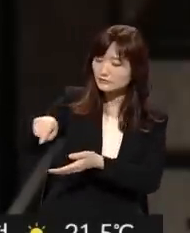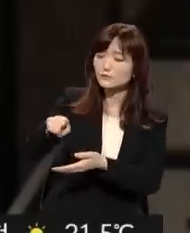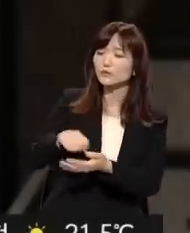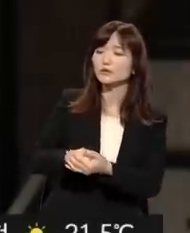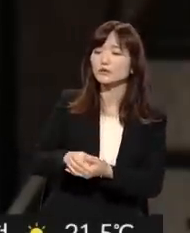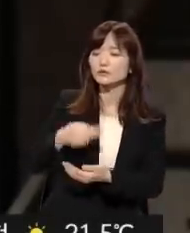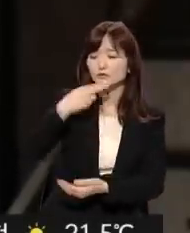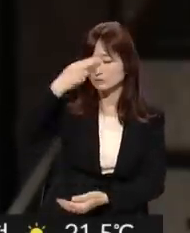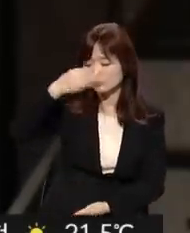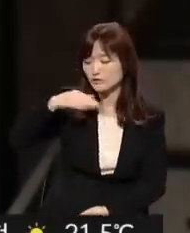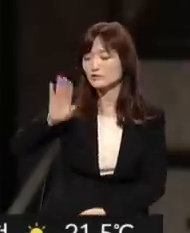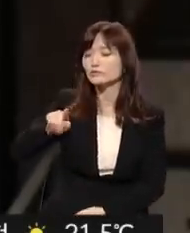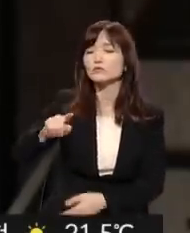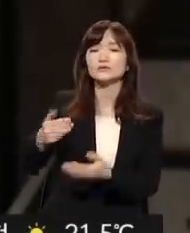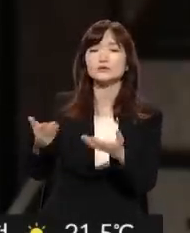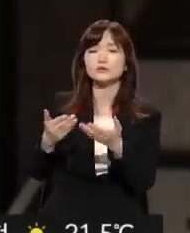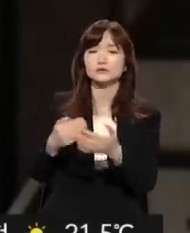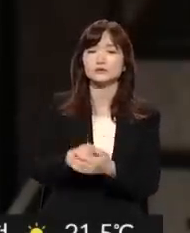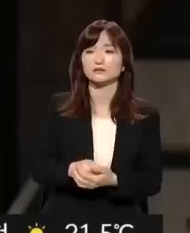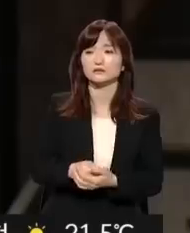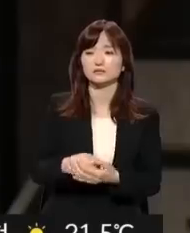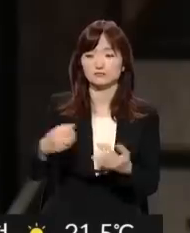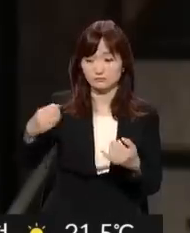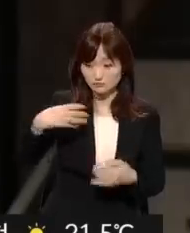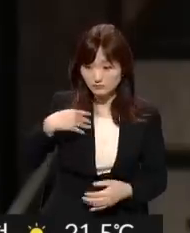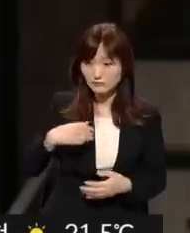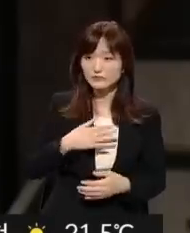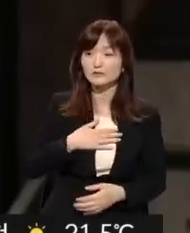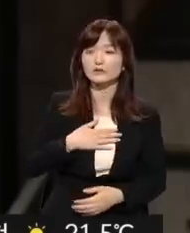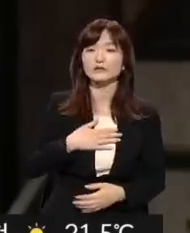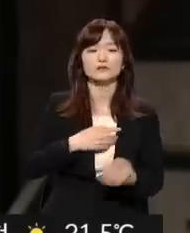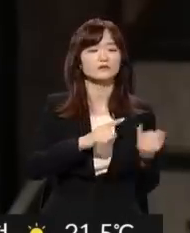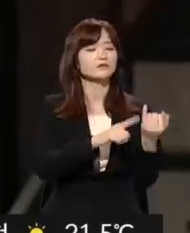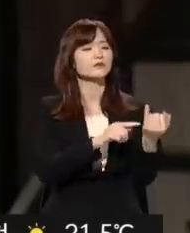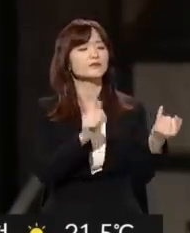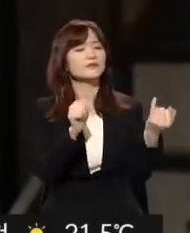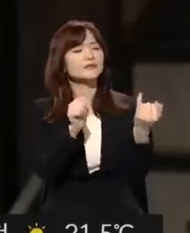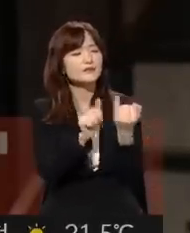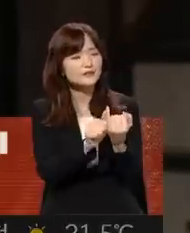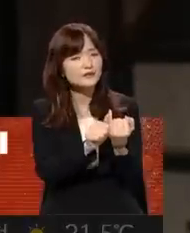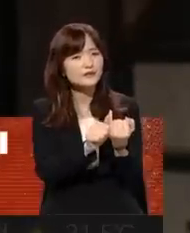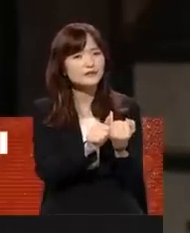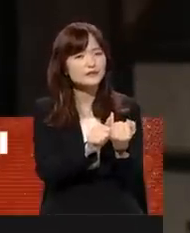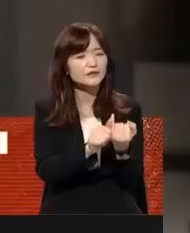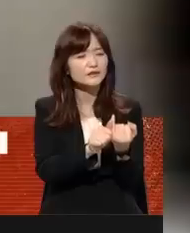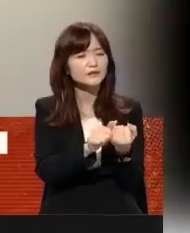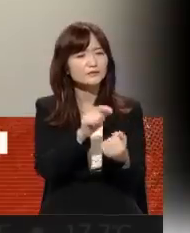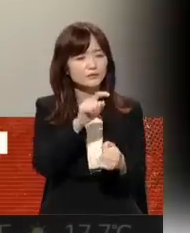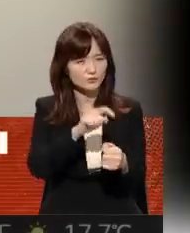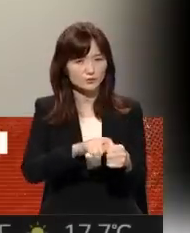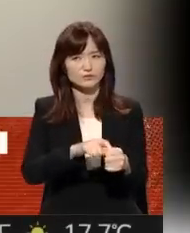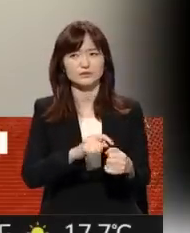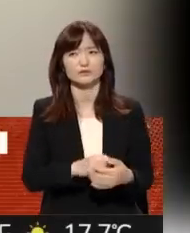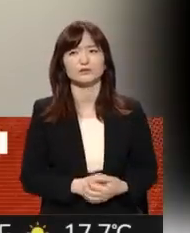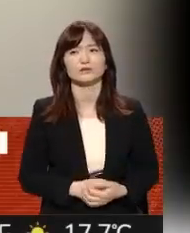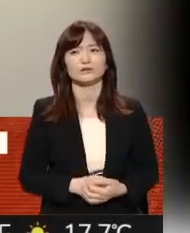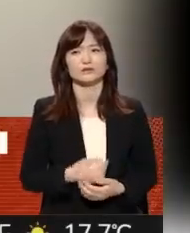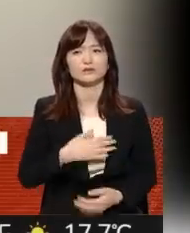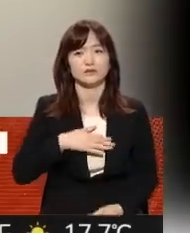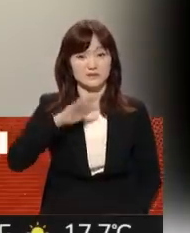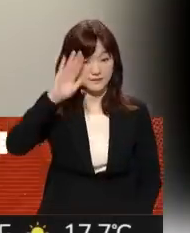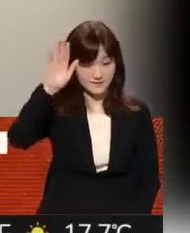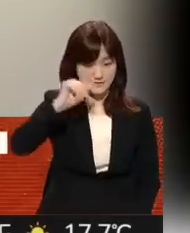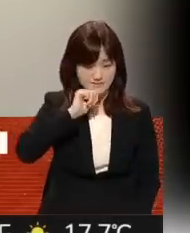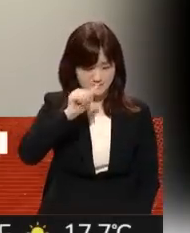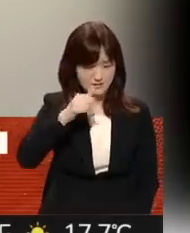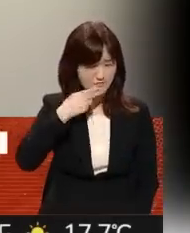그랬잖아 그런데 이게 무슨 일이야 라고 하니까 남편이 하는 말 난 정말 너와 결혼하기 위해서 그런 그 이야기를 했고 앞으로는 내가 절대로 술하고